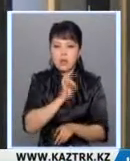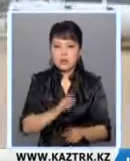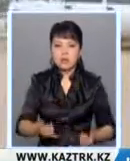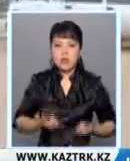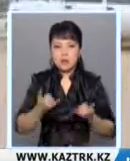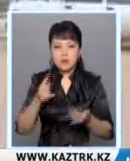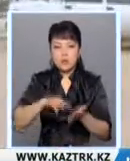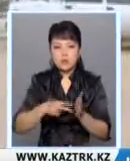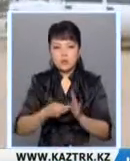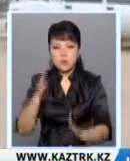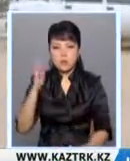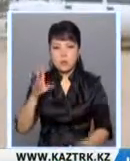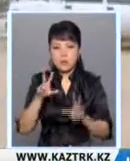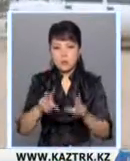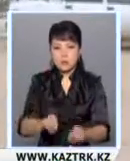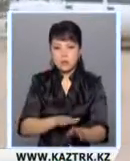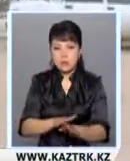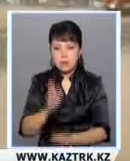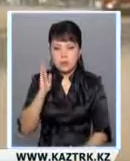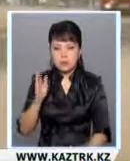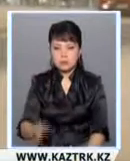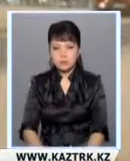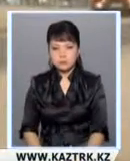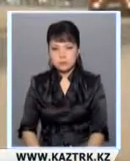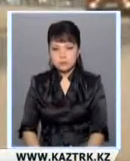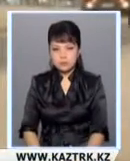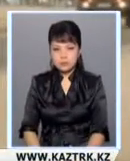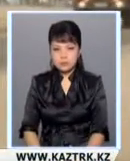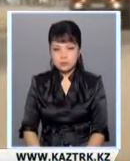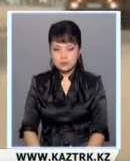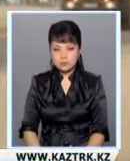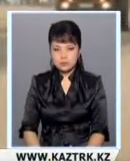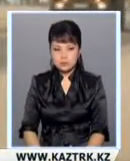беру жоспарланып отыр. Сәбит Лұқпан, Қосаман жайлы, Қазақстан ұлттық арнасы, Жаңаөзеннен.